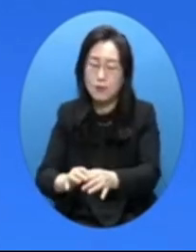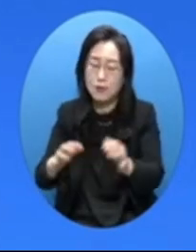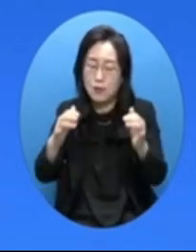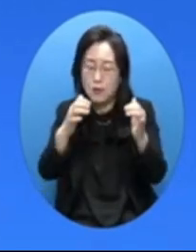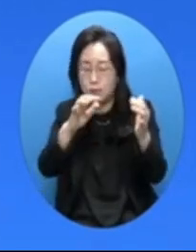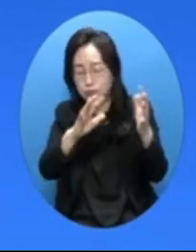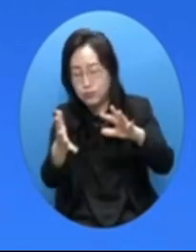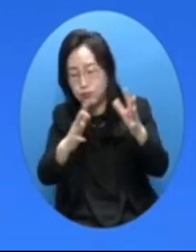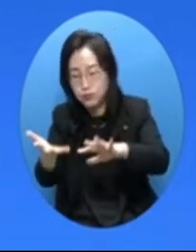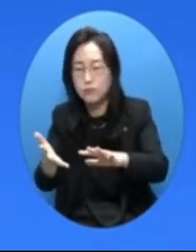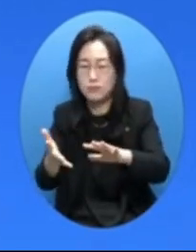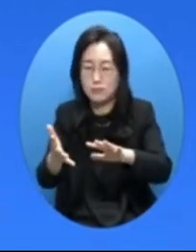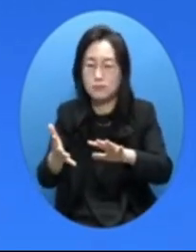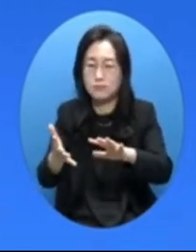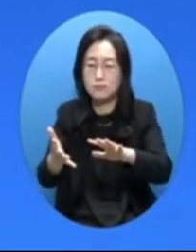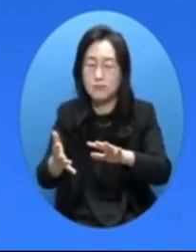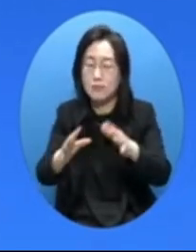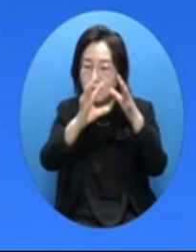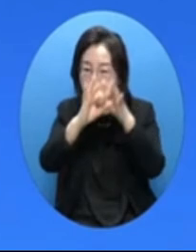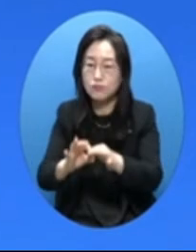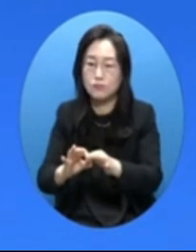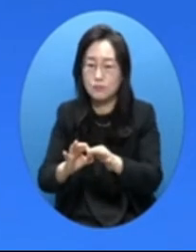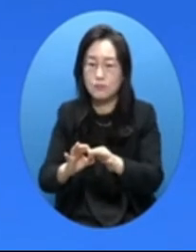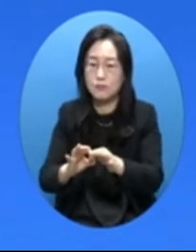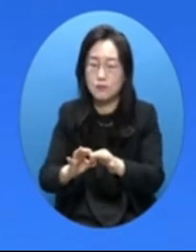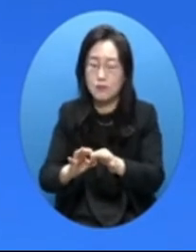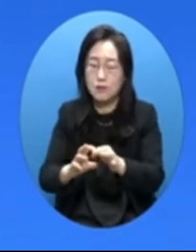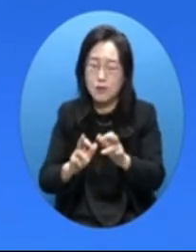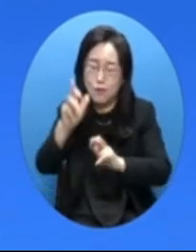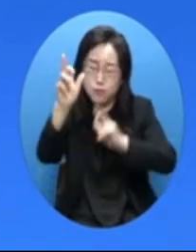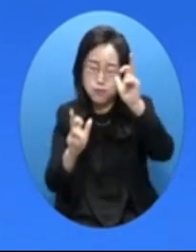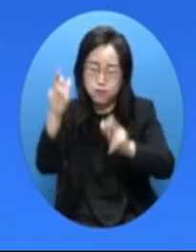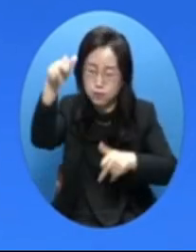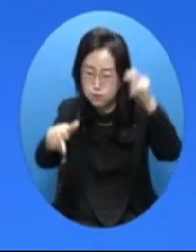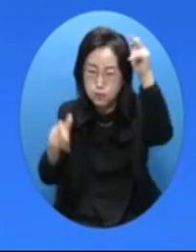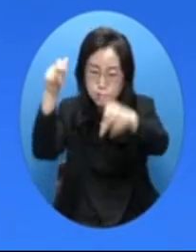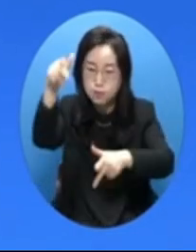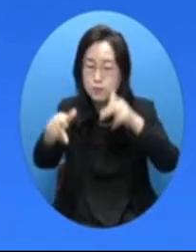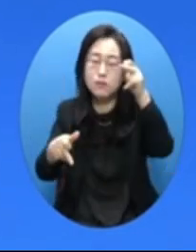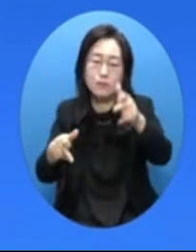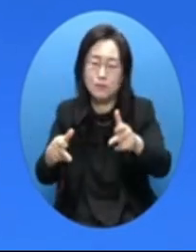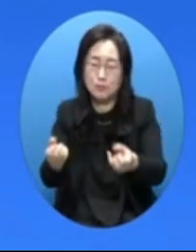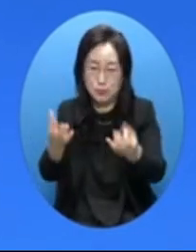나가고 끊임없이 폭탄이 떨어진 가운데